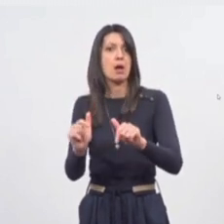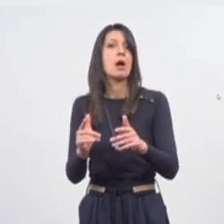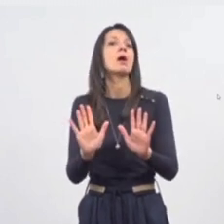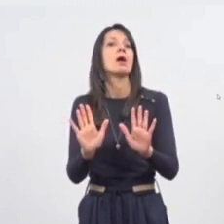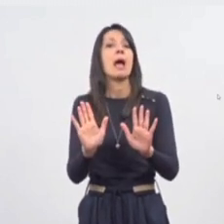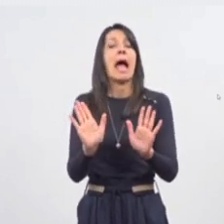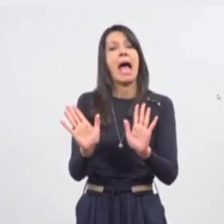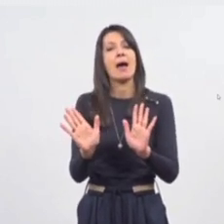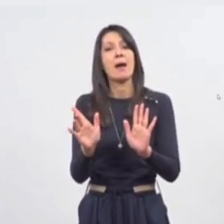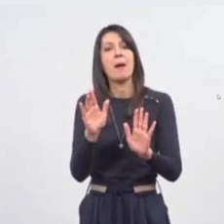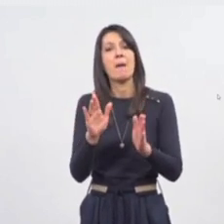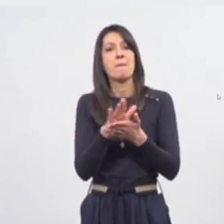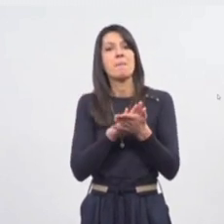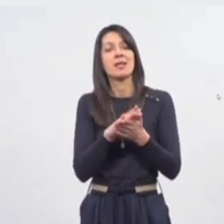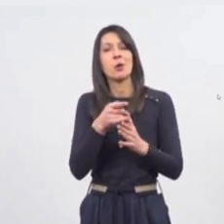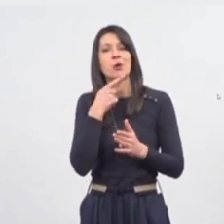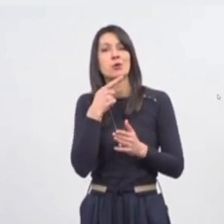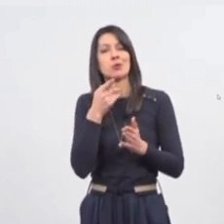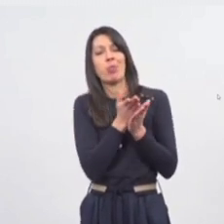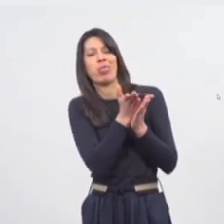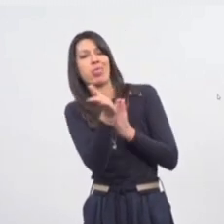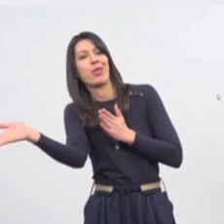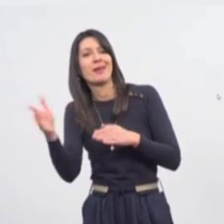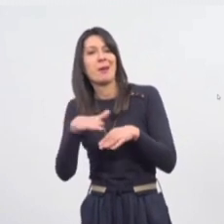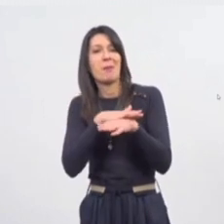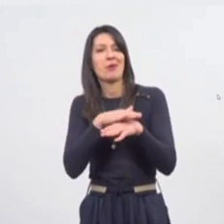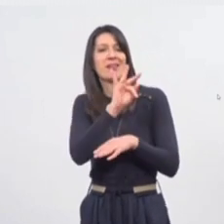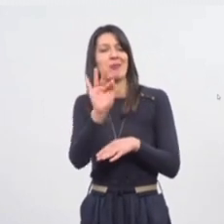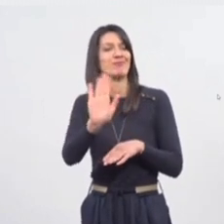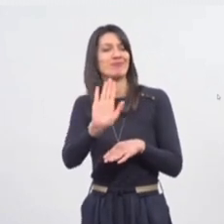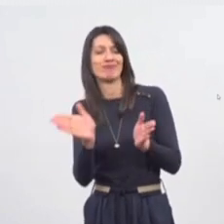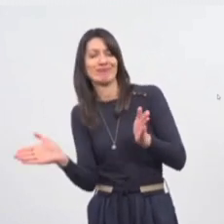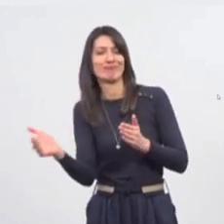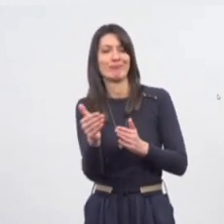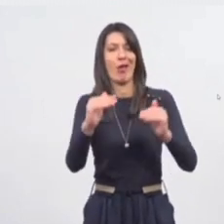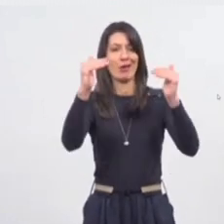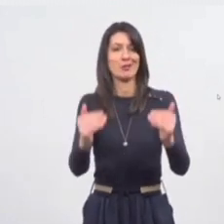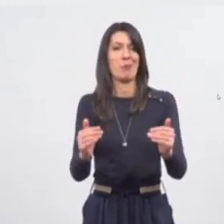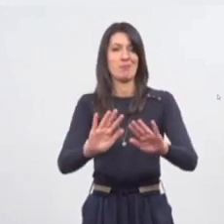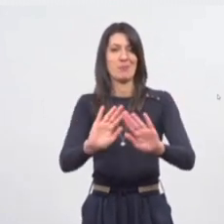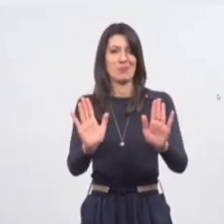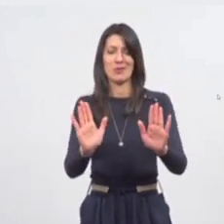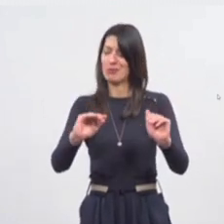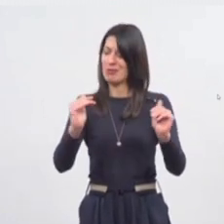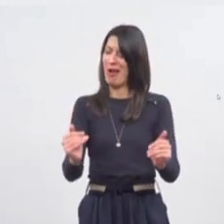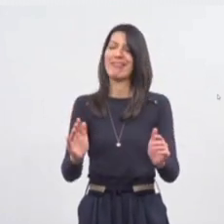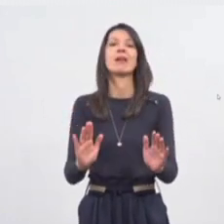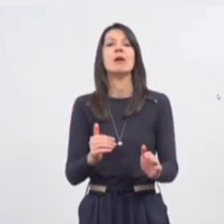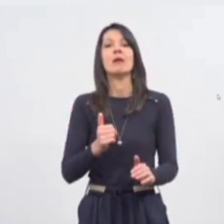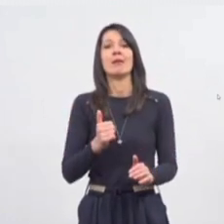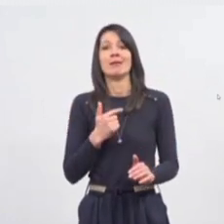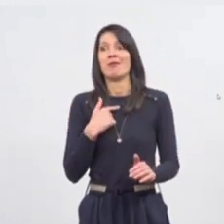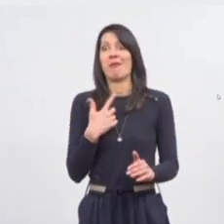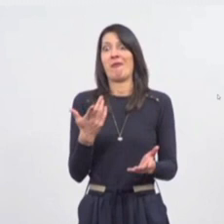Je me mets à parler de politique française. Donc très bien, donc je stop, j'arrête, je suis moi-même prise à mon